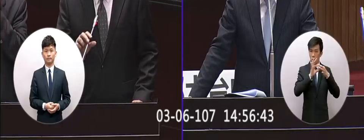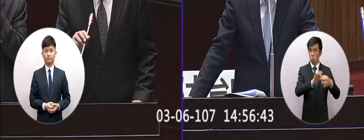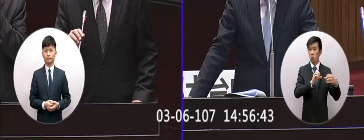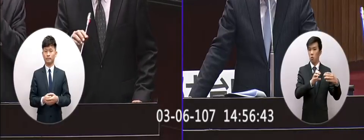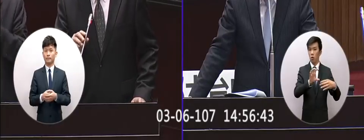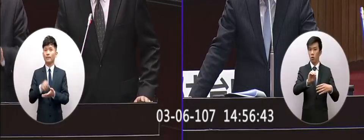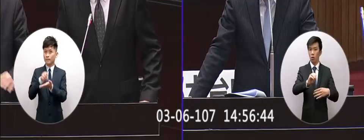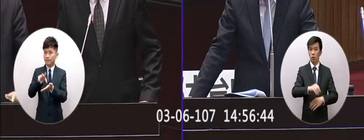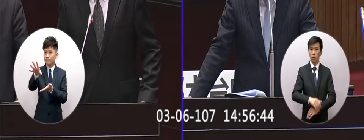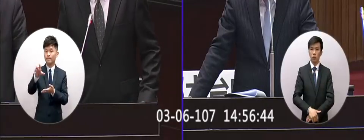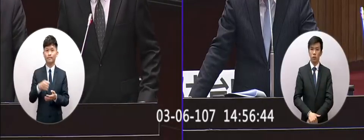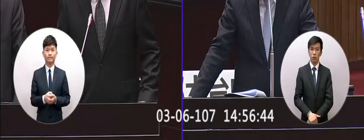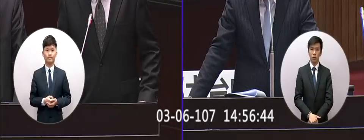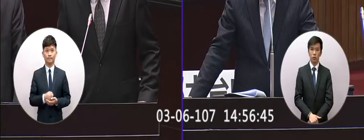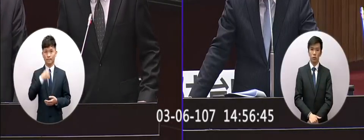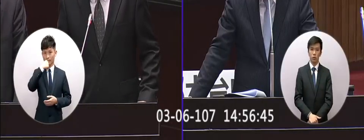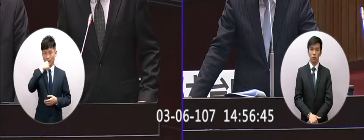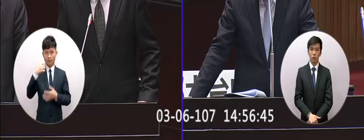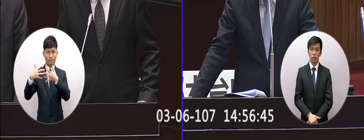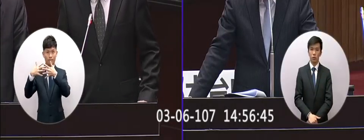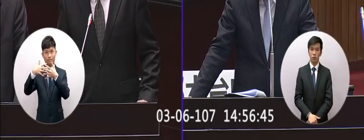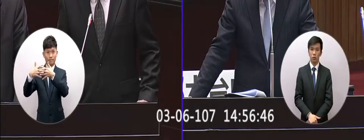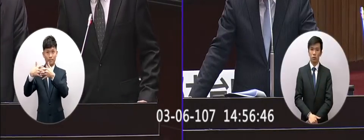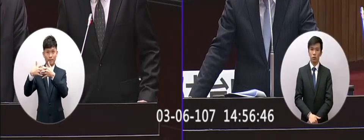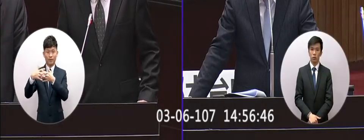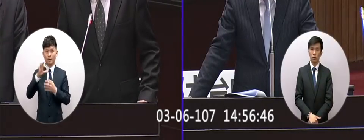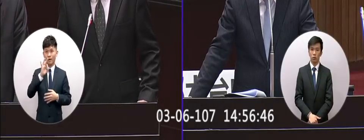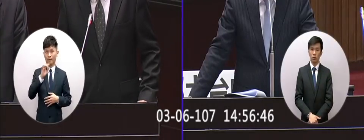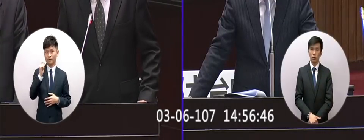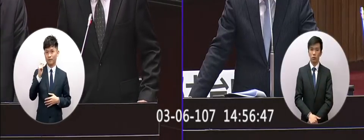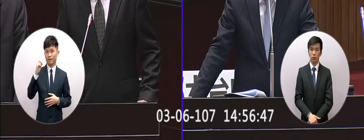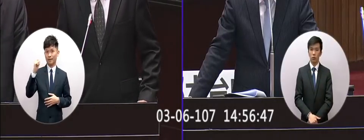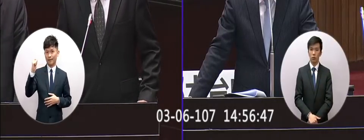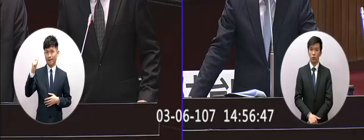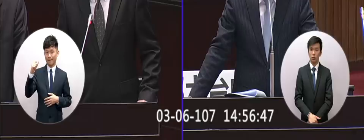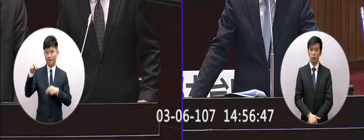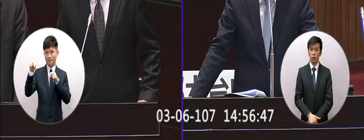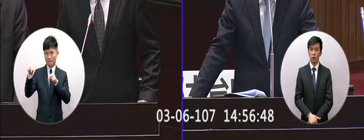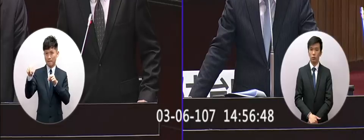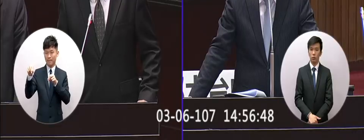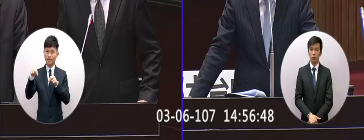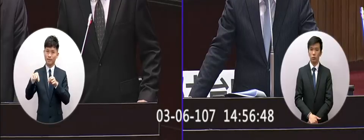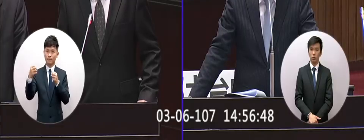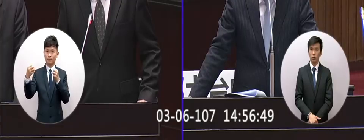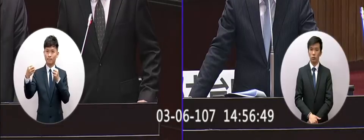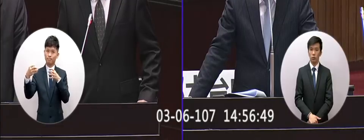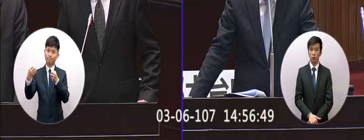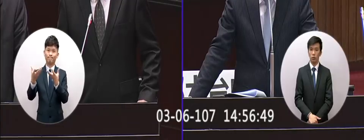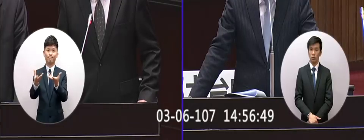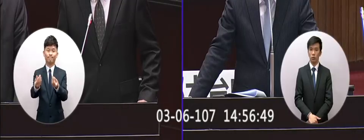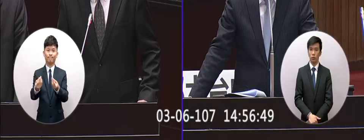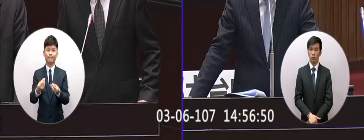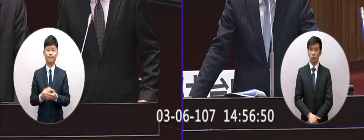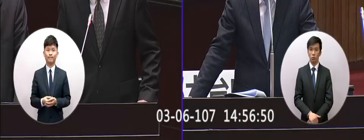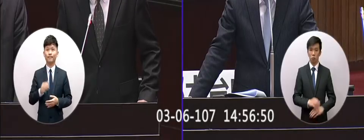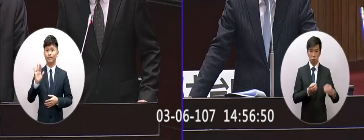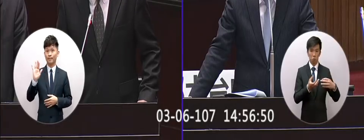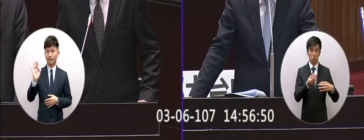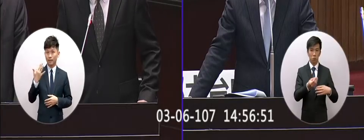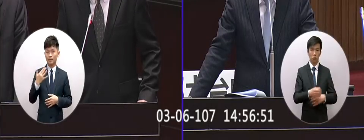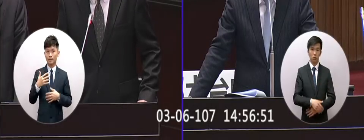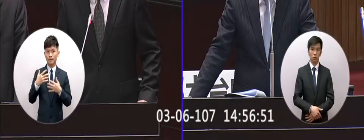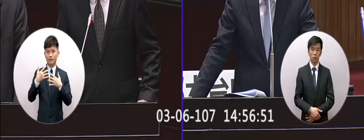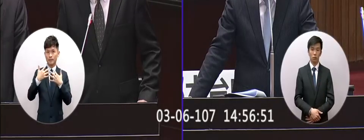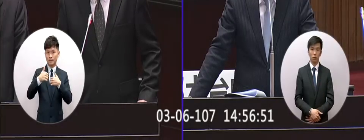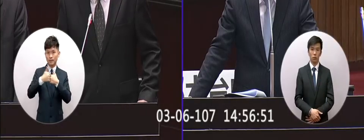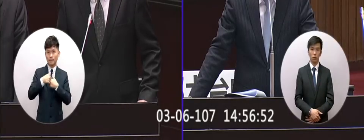跟委员报告哈，有关于台湾跟美国之间的这个 FTA 的这个议题啊，目前是没有在谈的。但是 目前没有在谈， 借用任何的